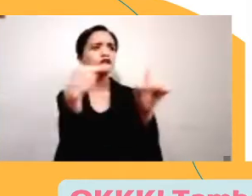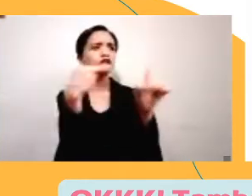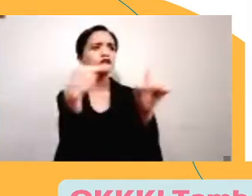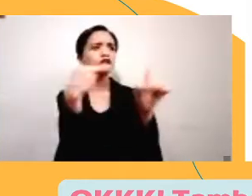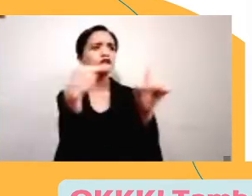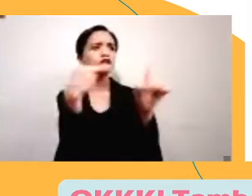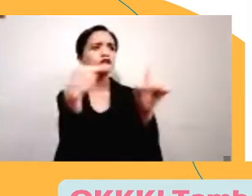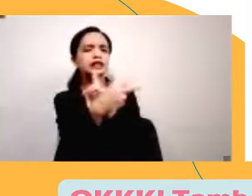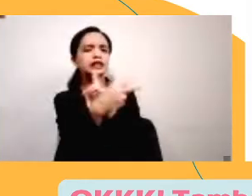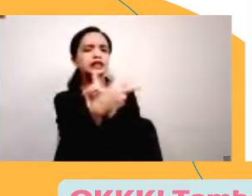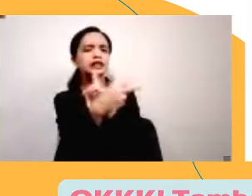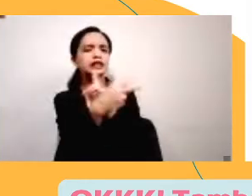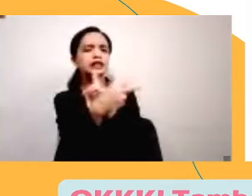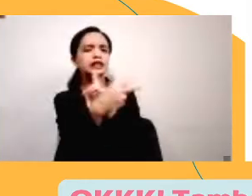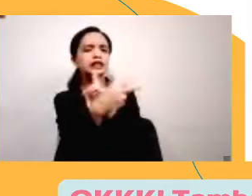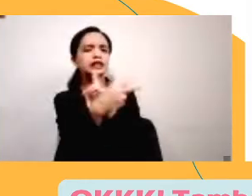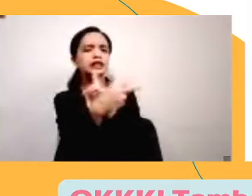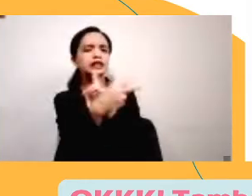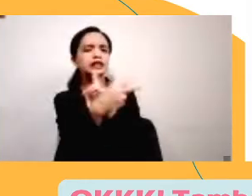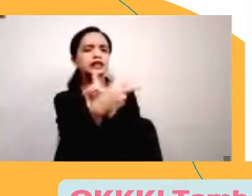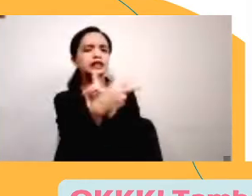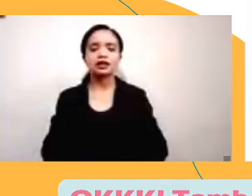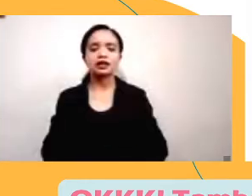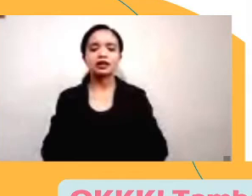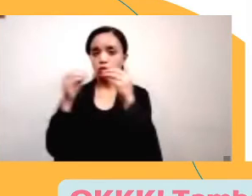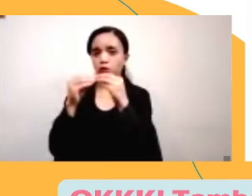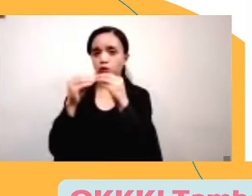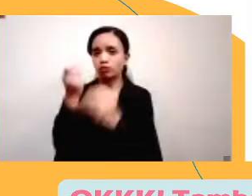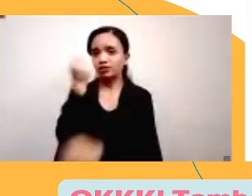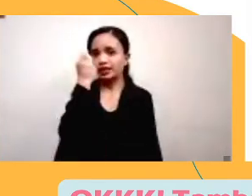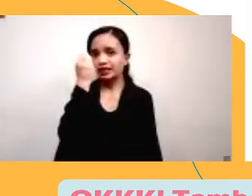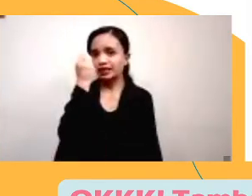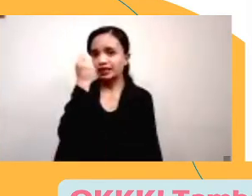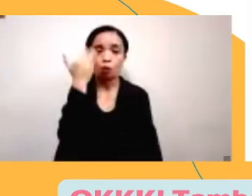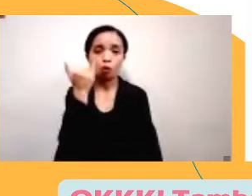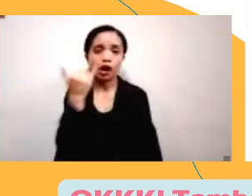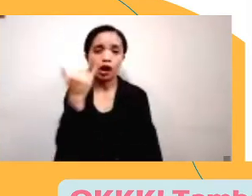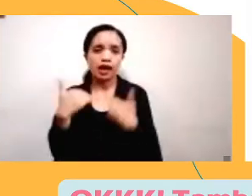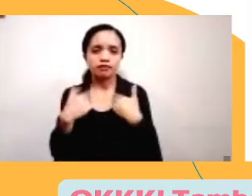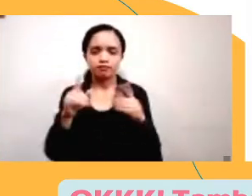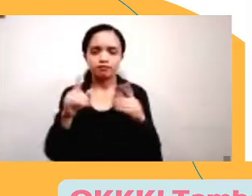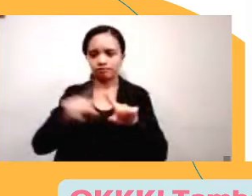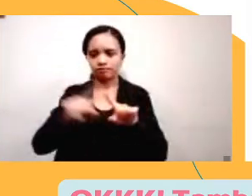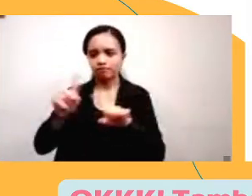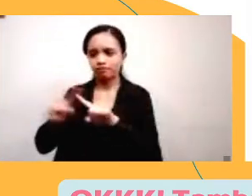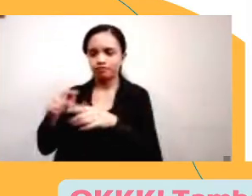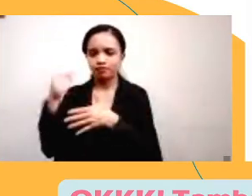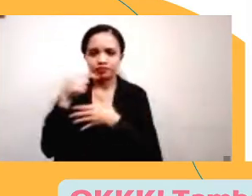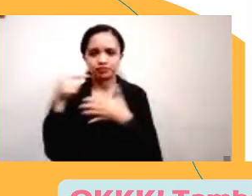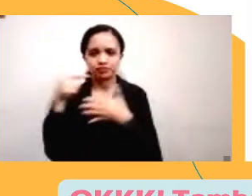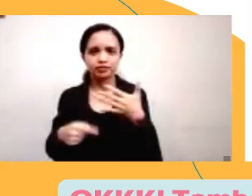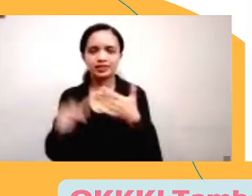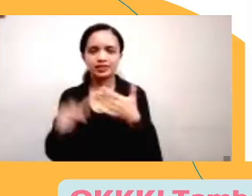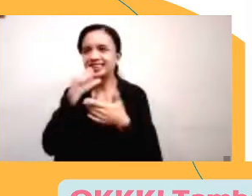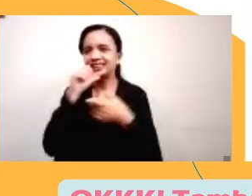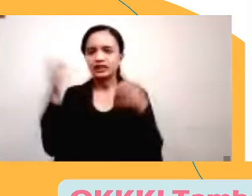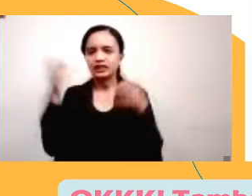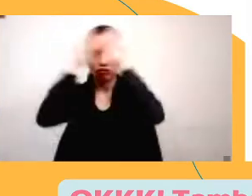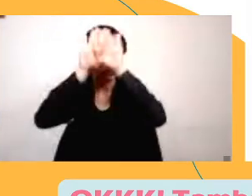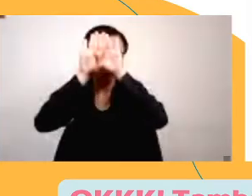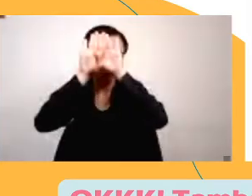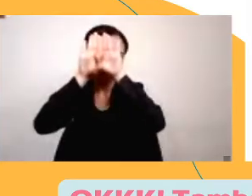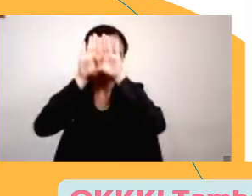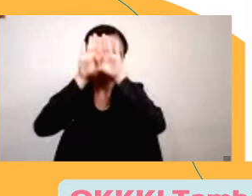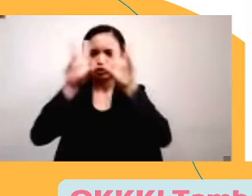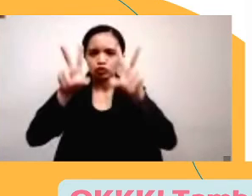Diba? Okay, naiintindihan mo daw kung bakit nag-i-exist ang isang bagay. Hindi sarado ang isip mo sa nangyayari. Ayon